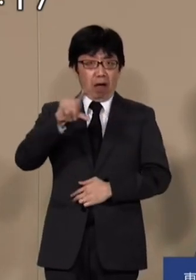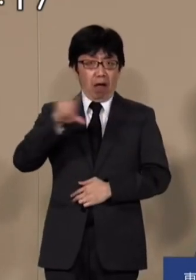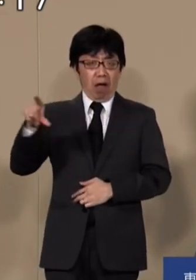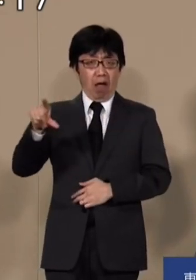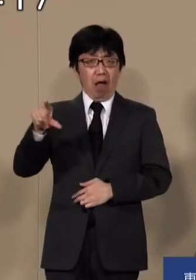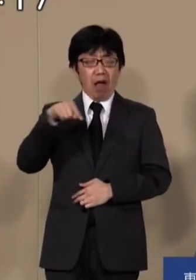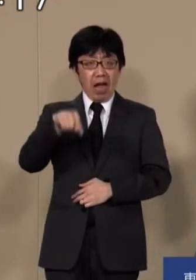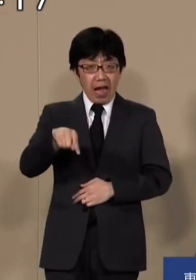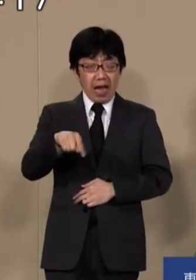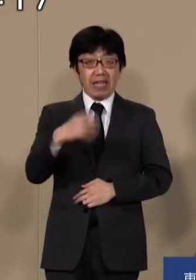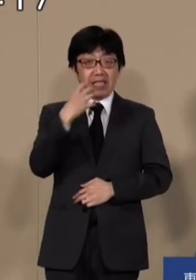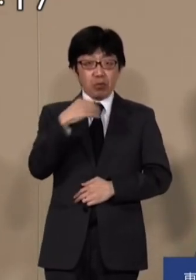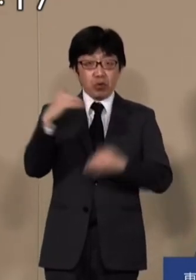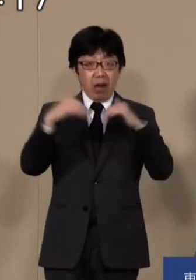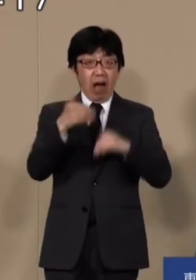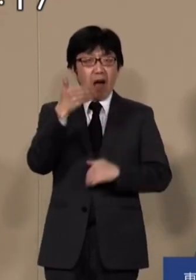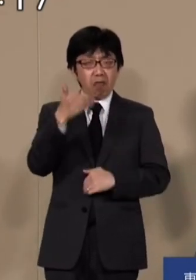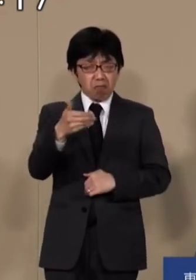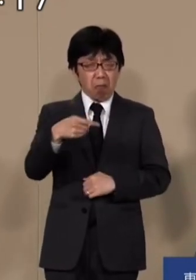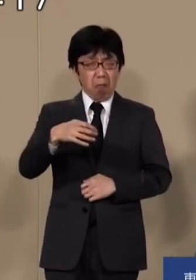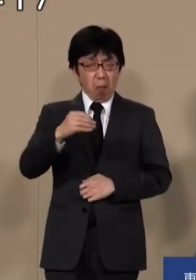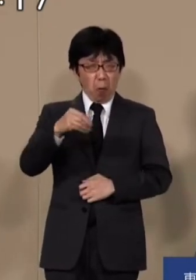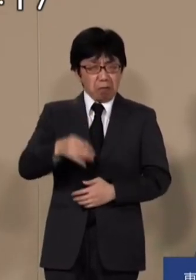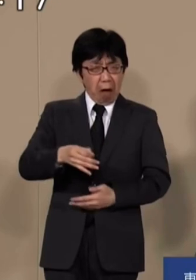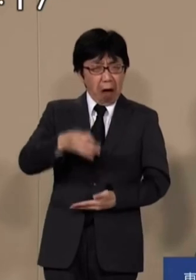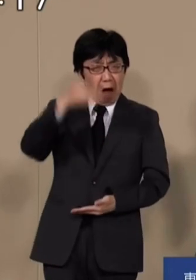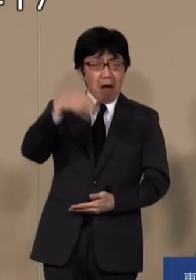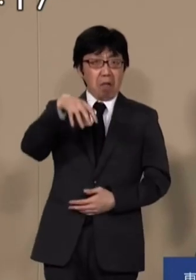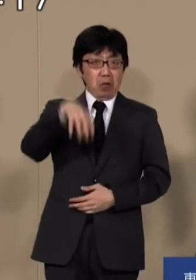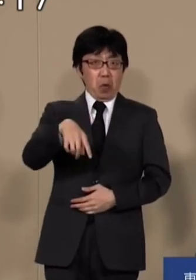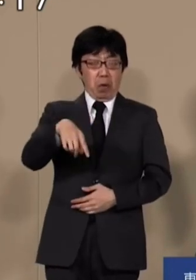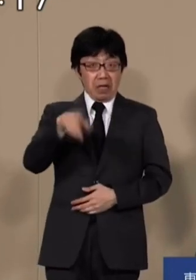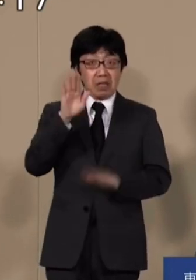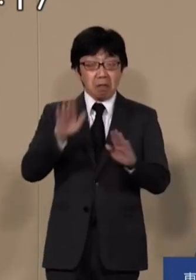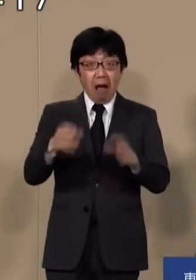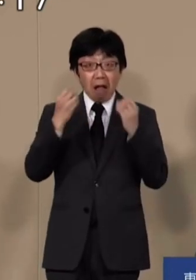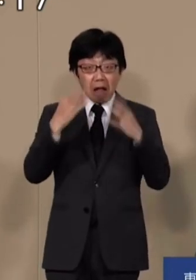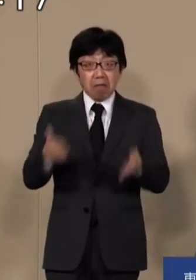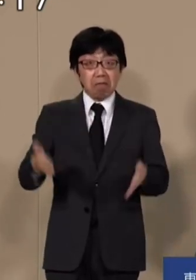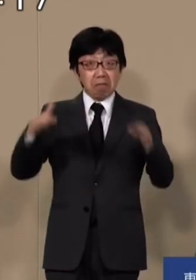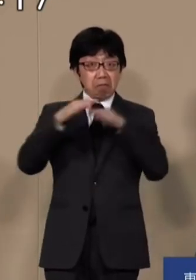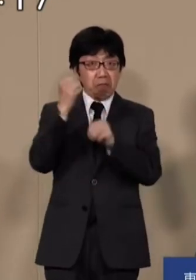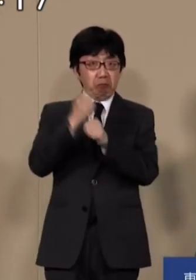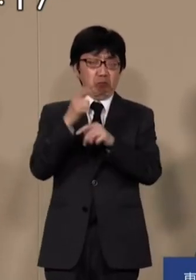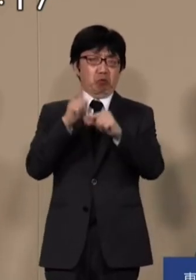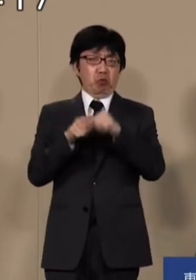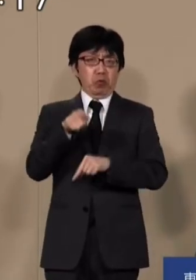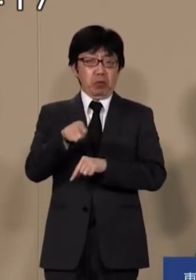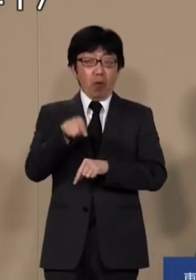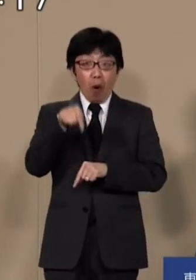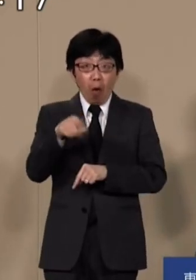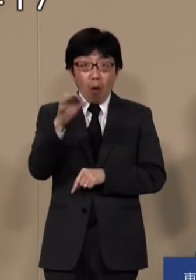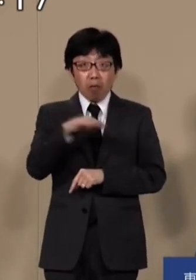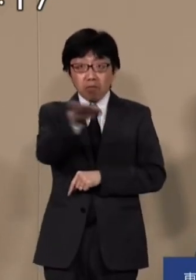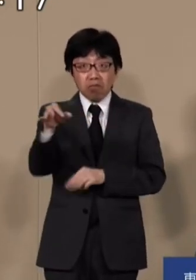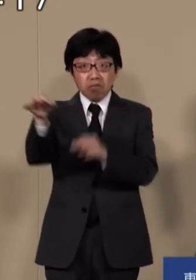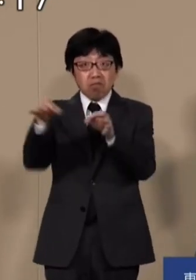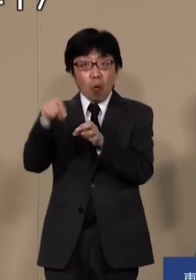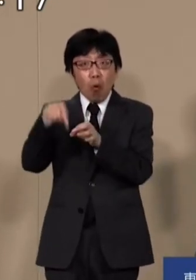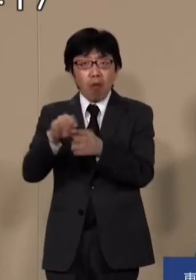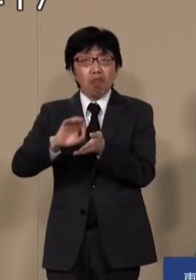の大きなNHKの新しいオフィスも皆さんが支払った受信料が原始となっています今年国会で